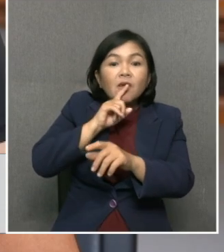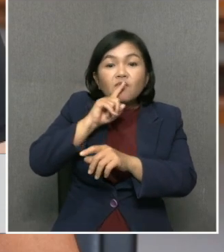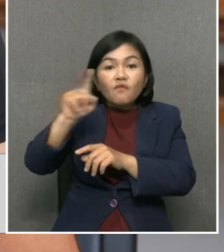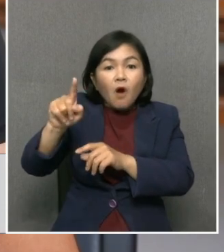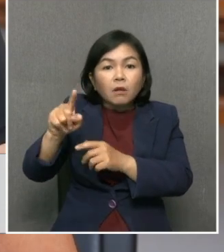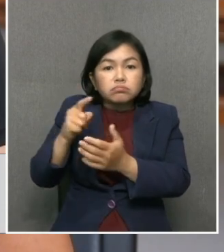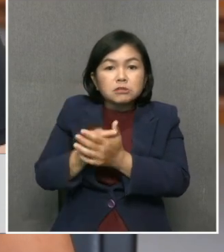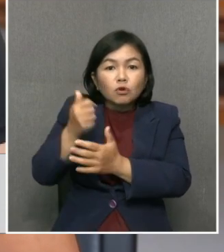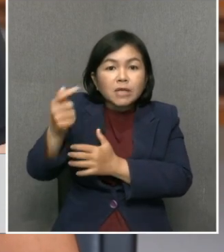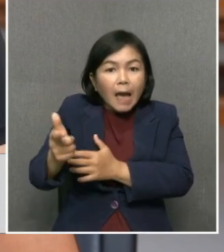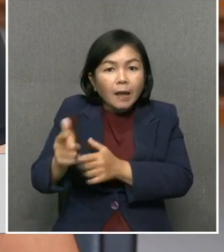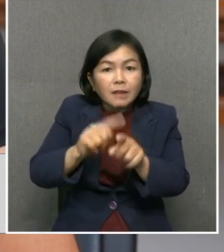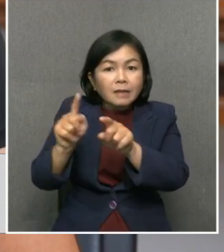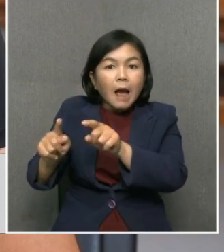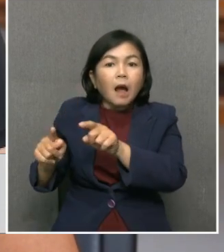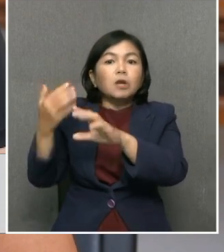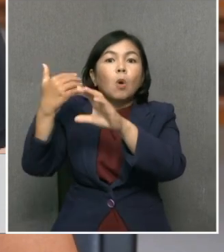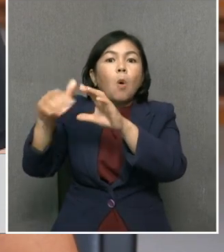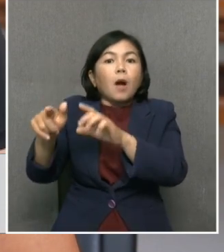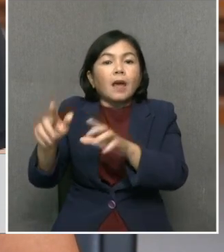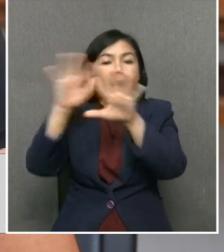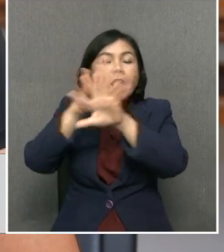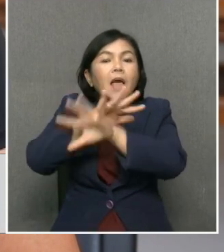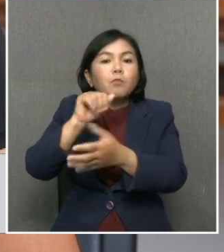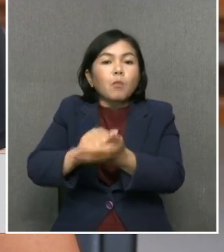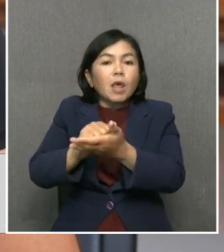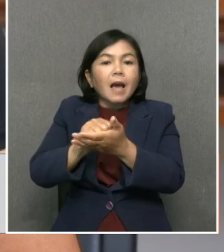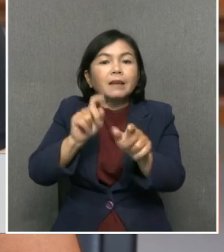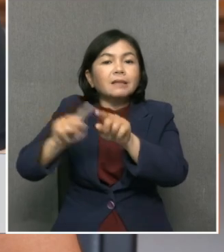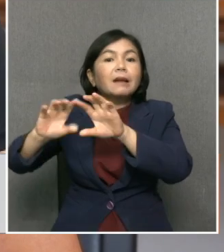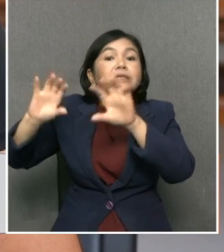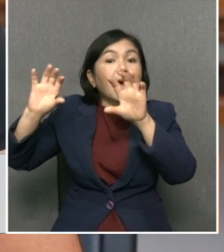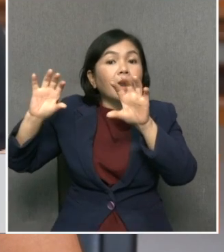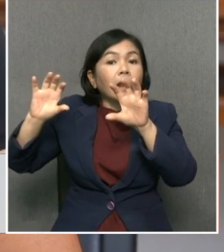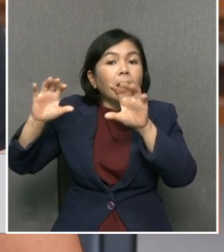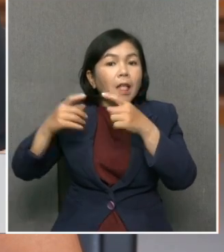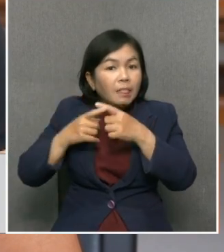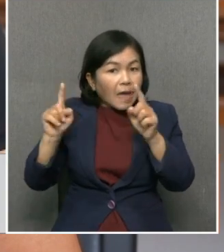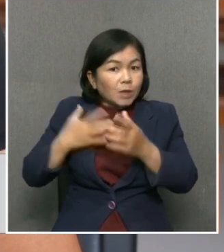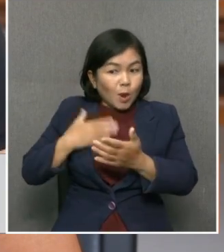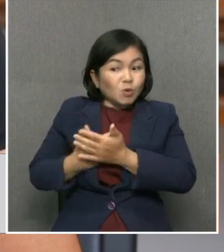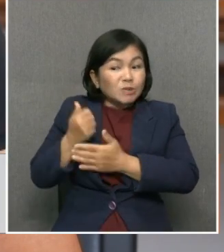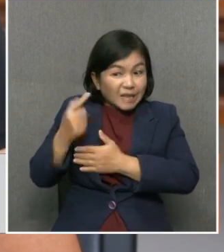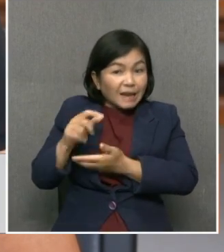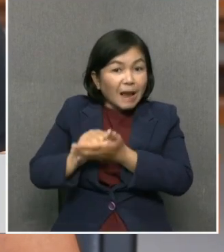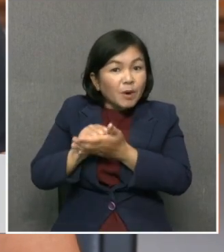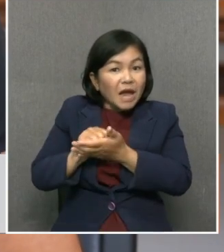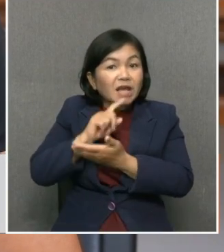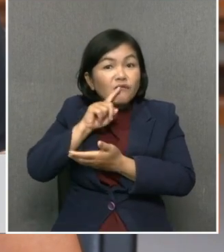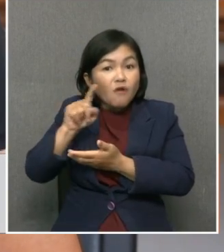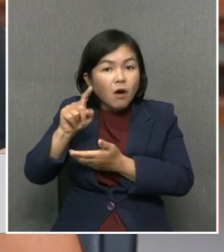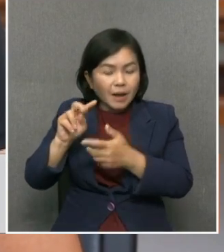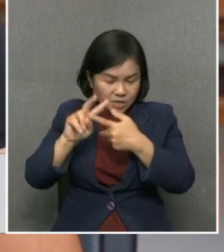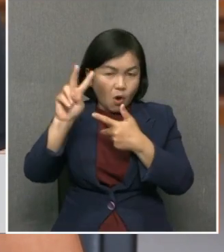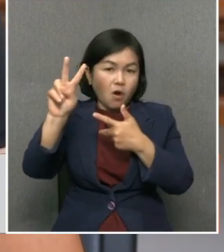หรือรับทำอะไรก็แล้วแต่ที่เป็นคล้ายๆบริการของของหน่วยงานราชการแต่คุณต้องจ่ายค่าธรรมเนียมอ่าอันนี้ก็เป็นอย่างที่